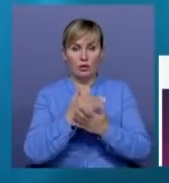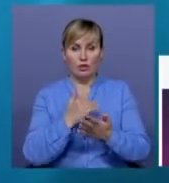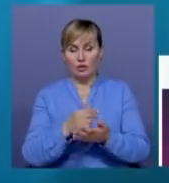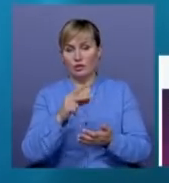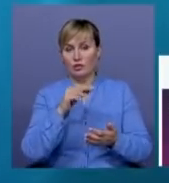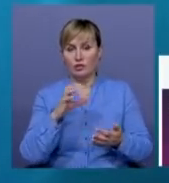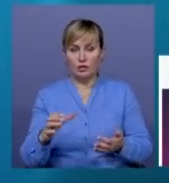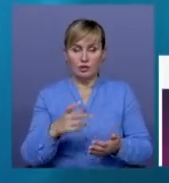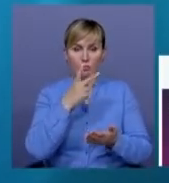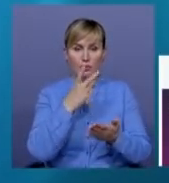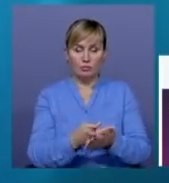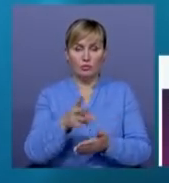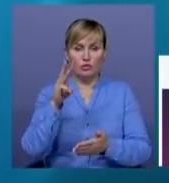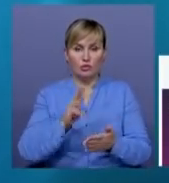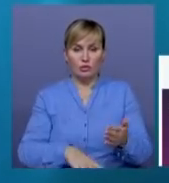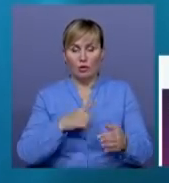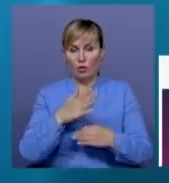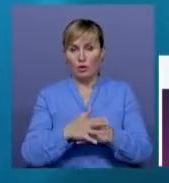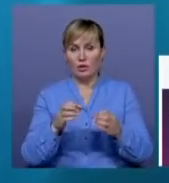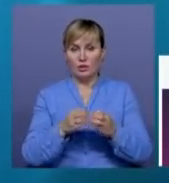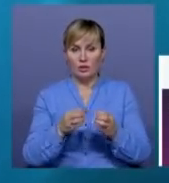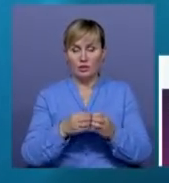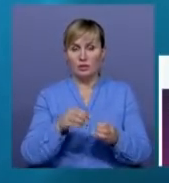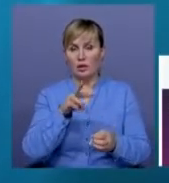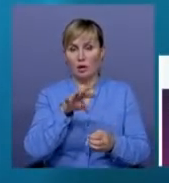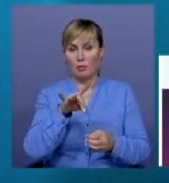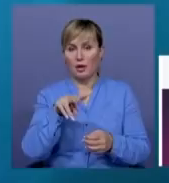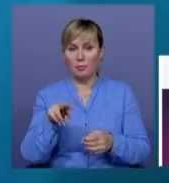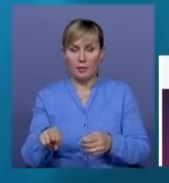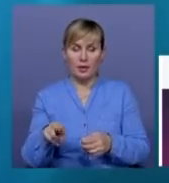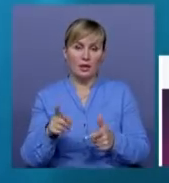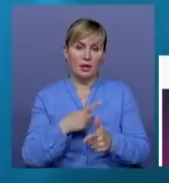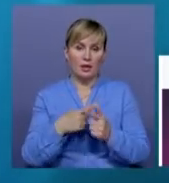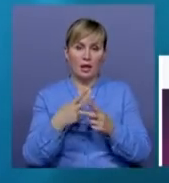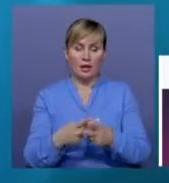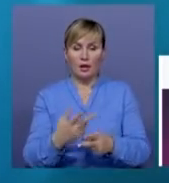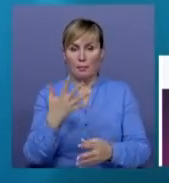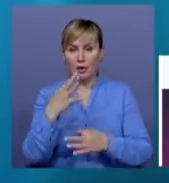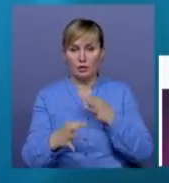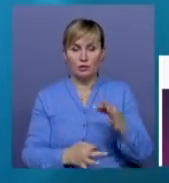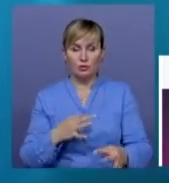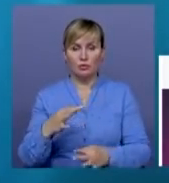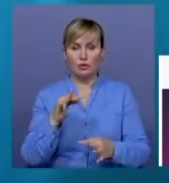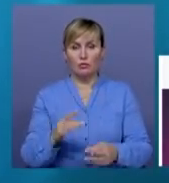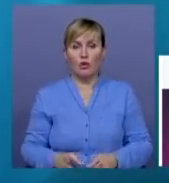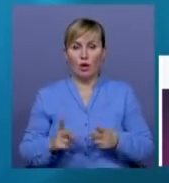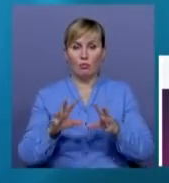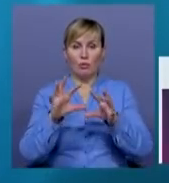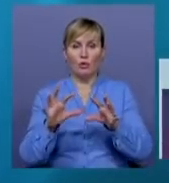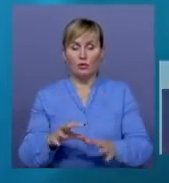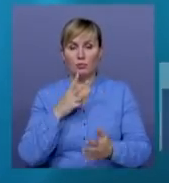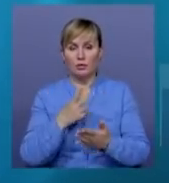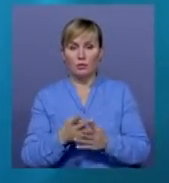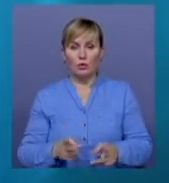чрезвычайного положения предусмотрен штраф в размере 10 месячных расчетных показателей или арест на 5 суток. Кроме того, в Уголовном кодексе